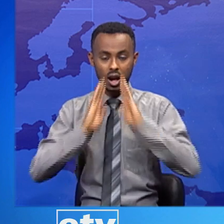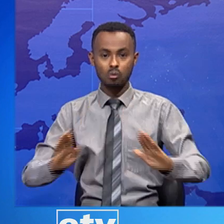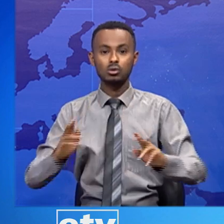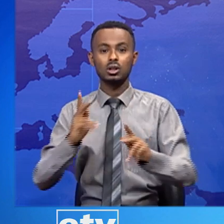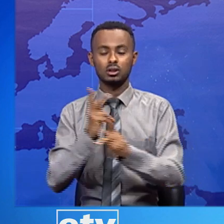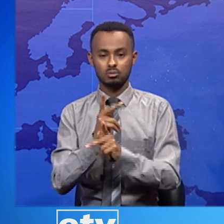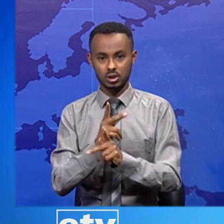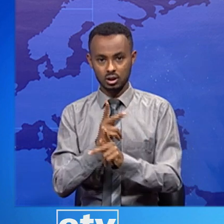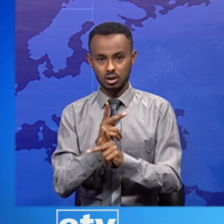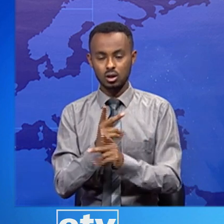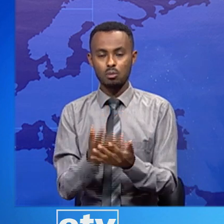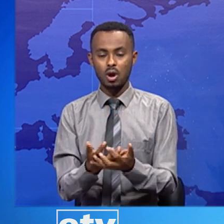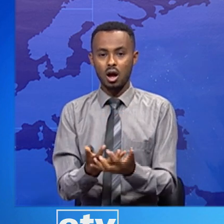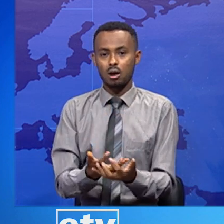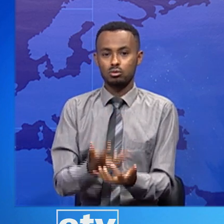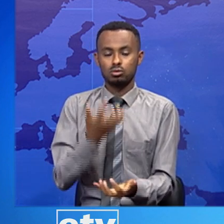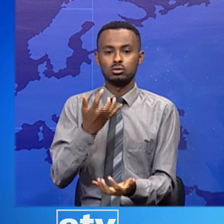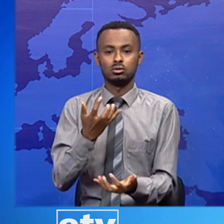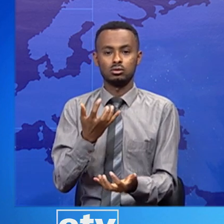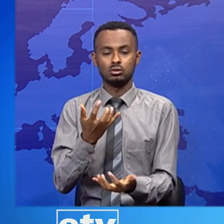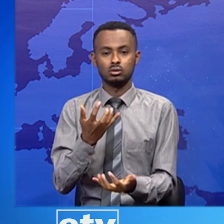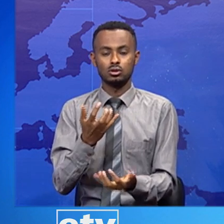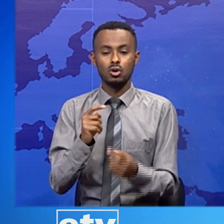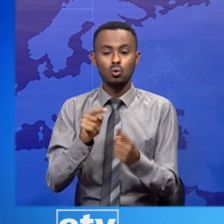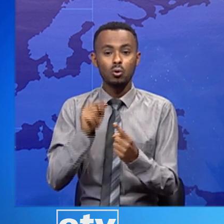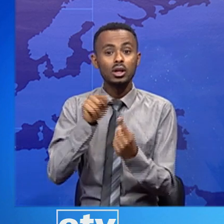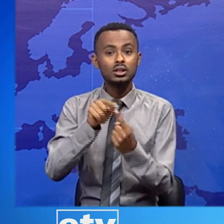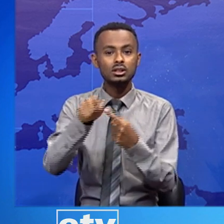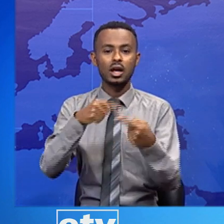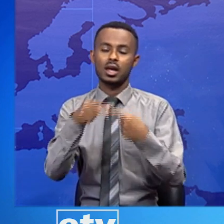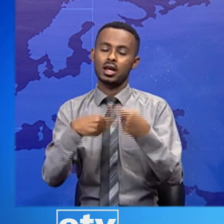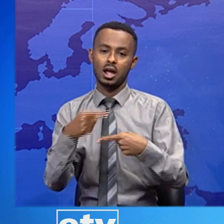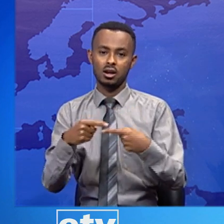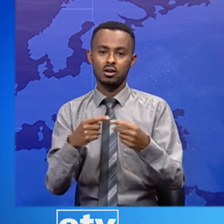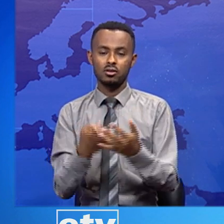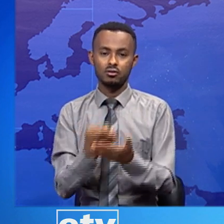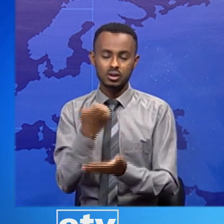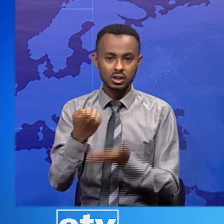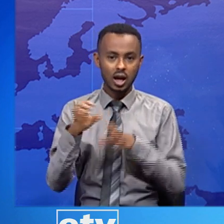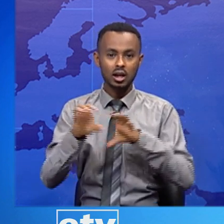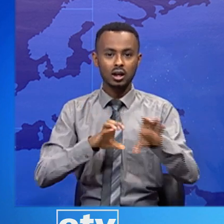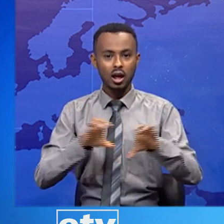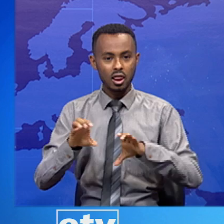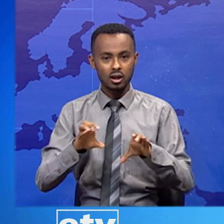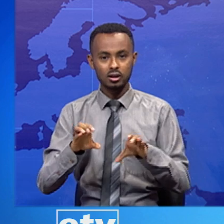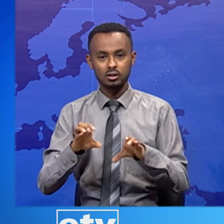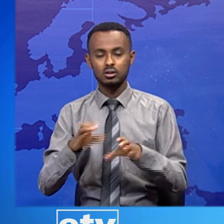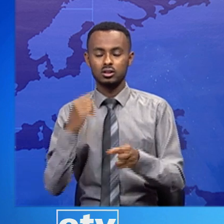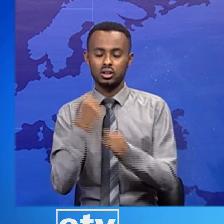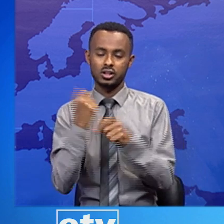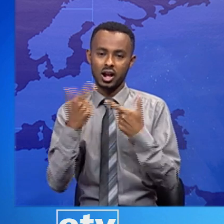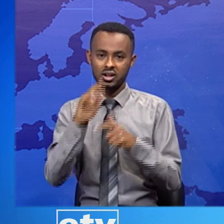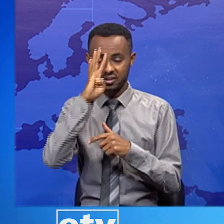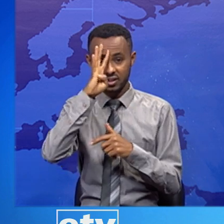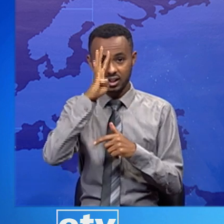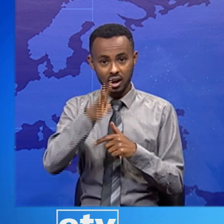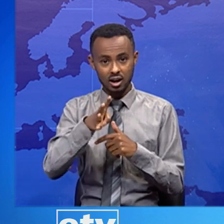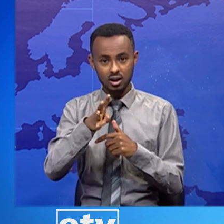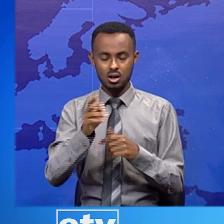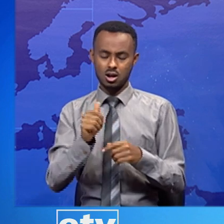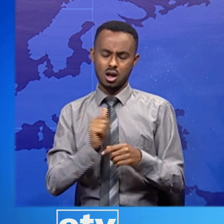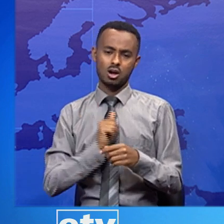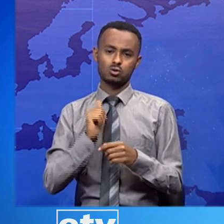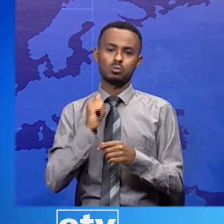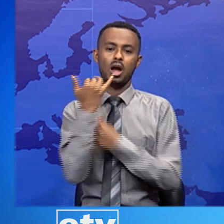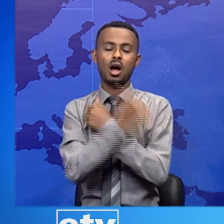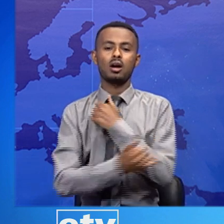ከተጠበቀ ባለሀብቱ ወደዛ ይሄዳል፣ ኢንቨስት ያደርጋል፣ የሥራ ዕድል ይፈጥራል። ለራሱም